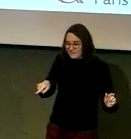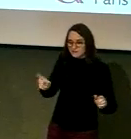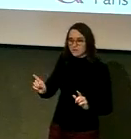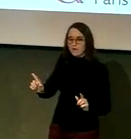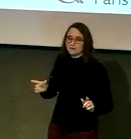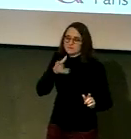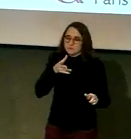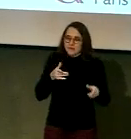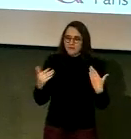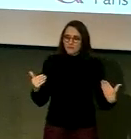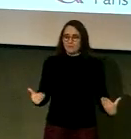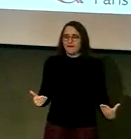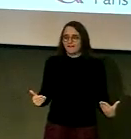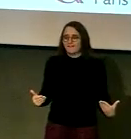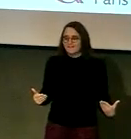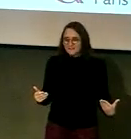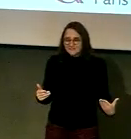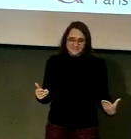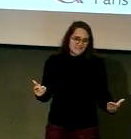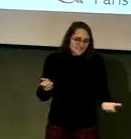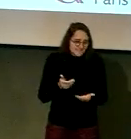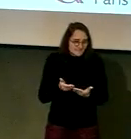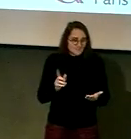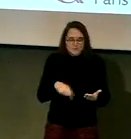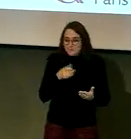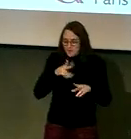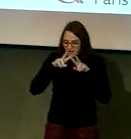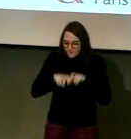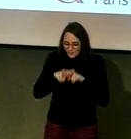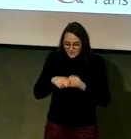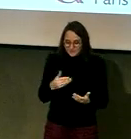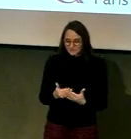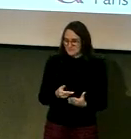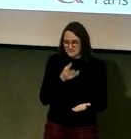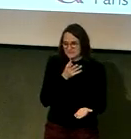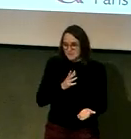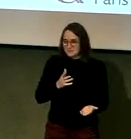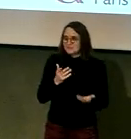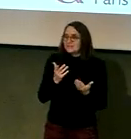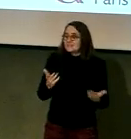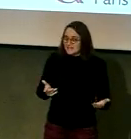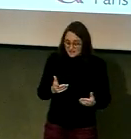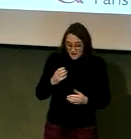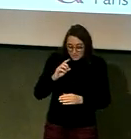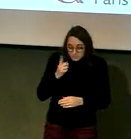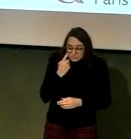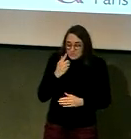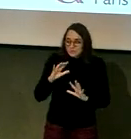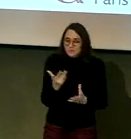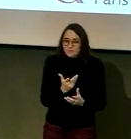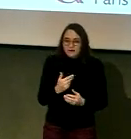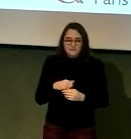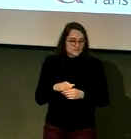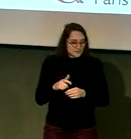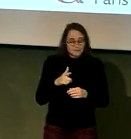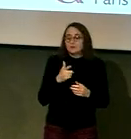effets. Donc, ça pose une question éthique pour développer des recherches à ce niveau. Tout qu'on connaît d'informations, ça se fait auprès des petites souris,